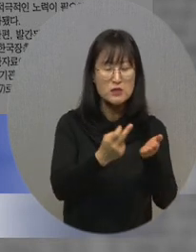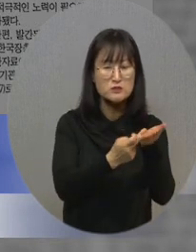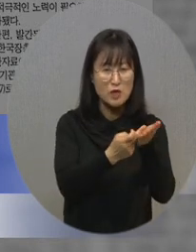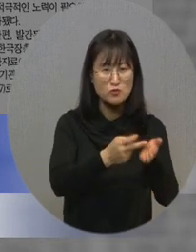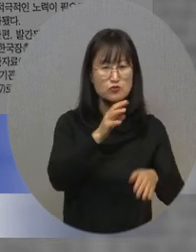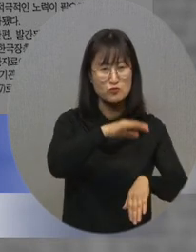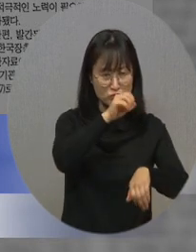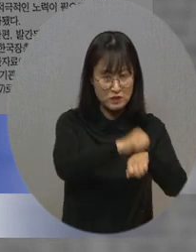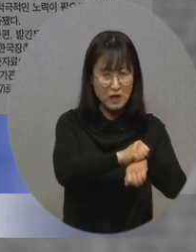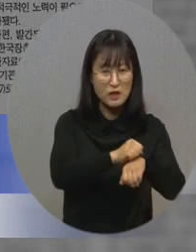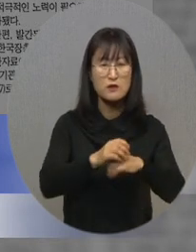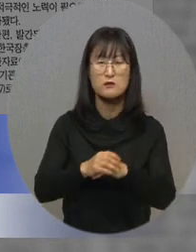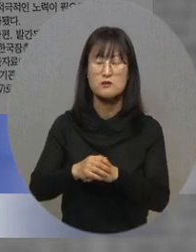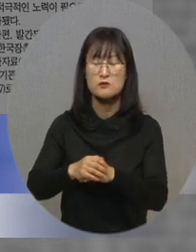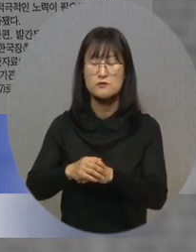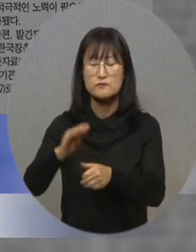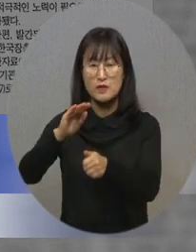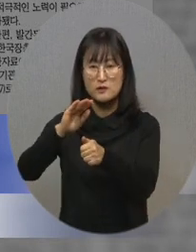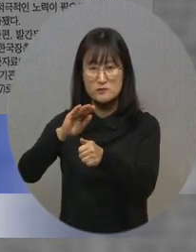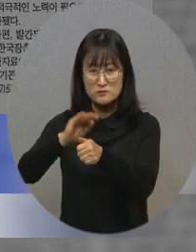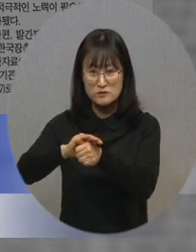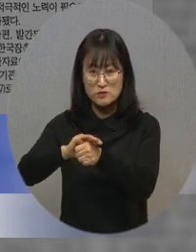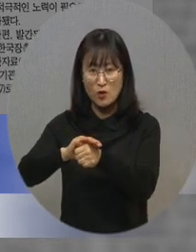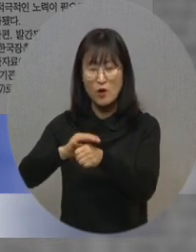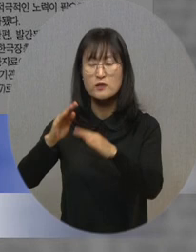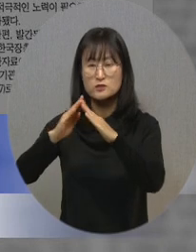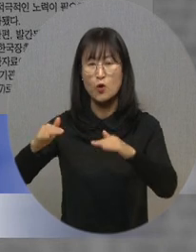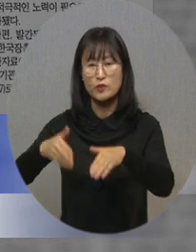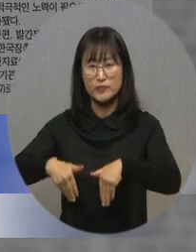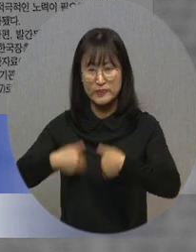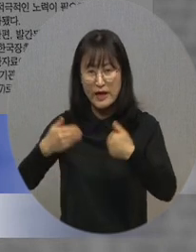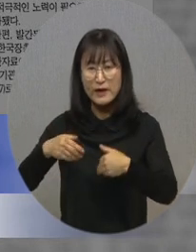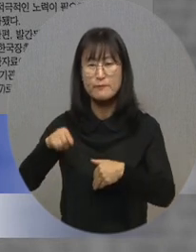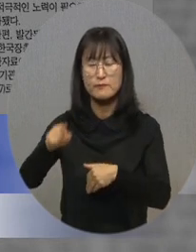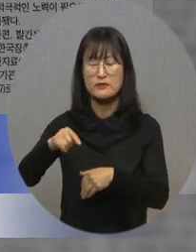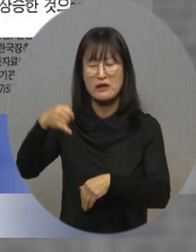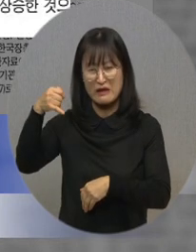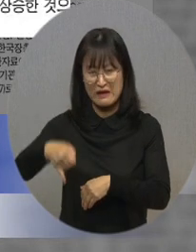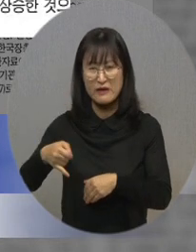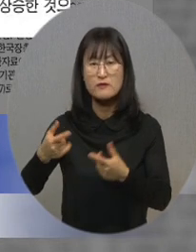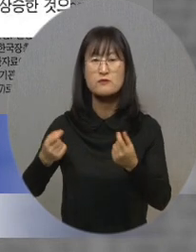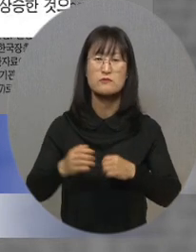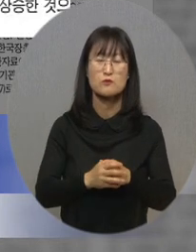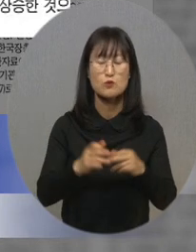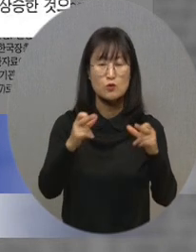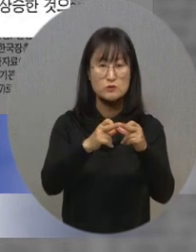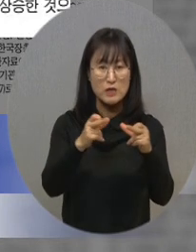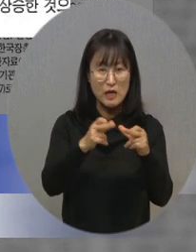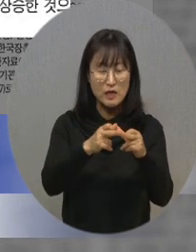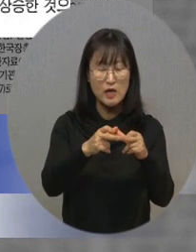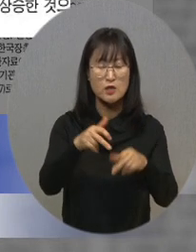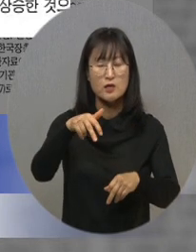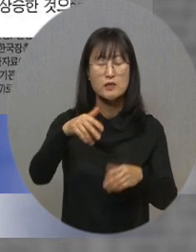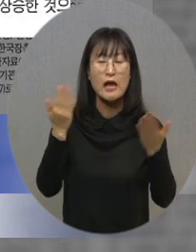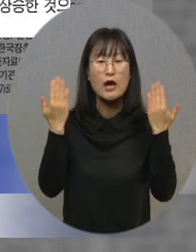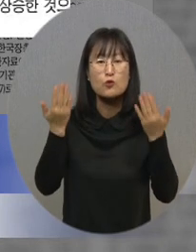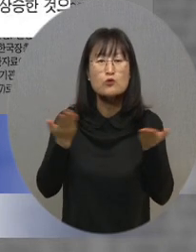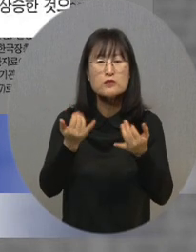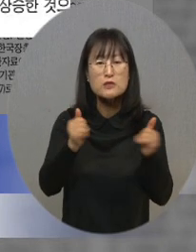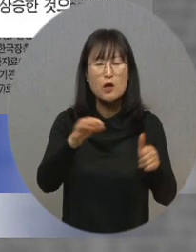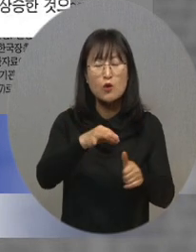우수 지역으로 전남의 경우 최하위 수준으로 나타났습니다 또한 장애인 교원 고용률 조사